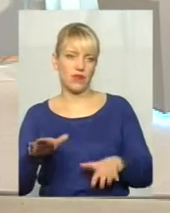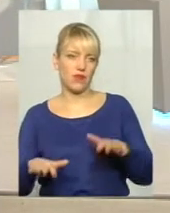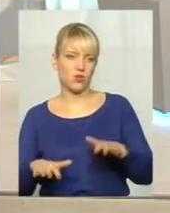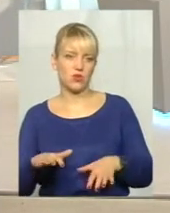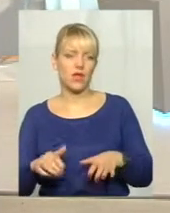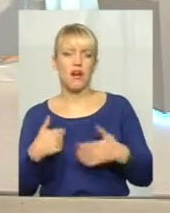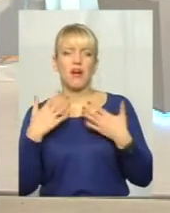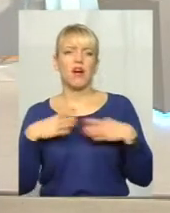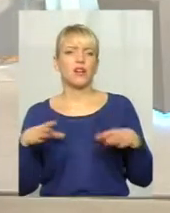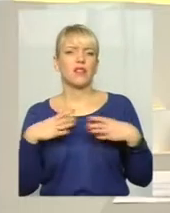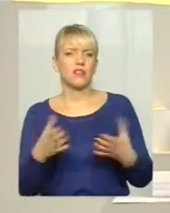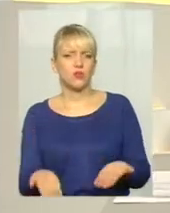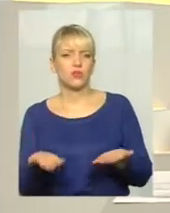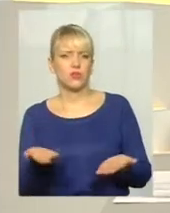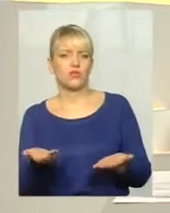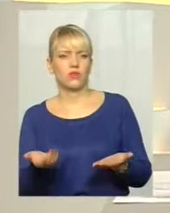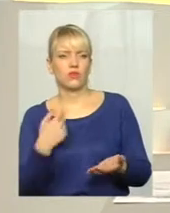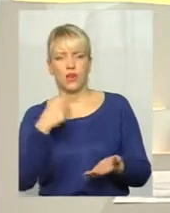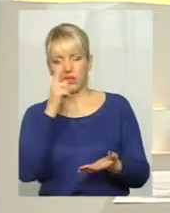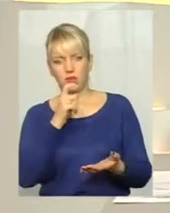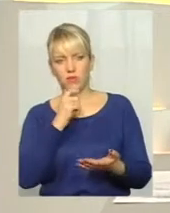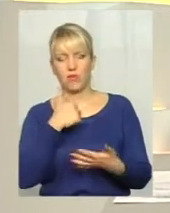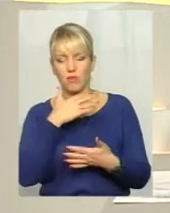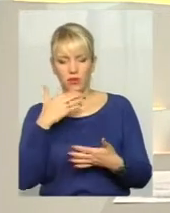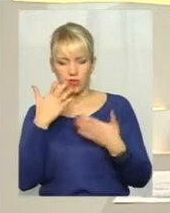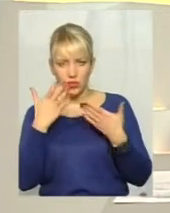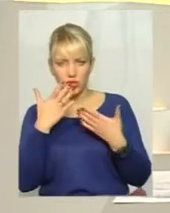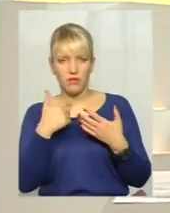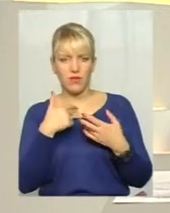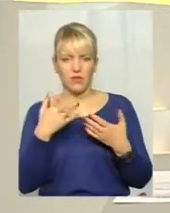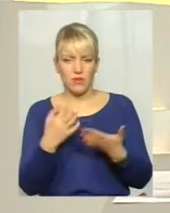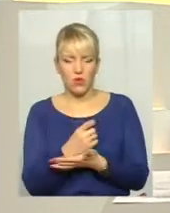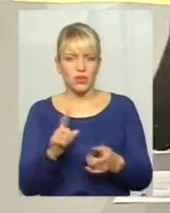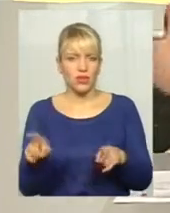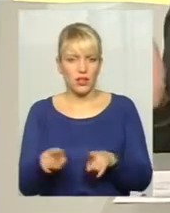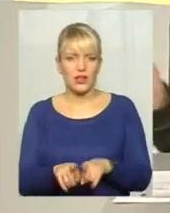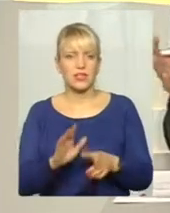тоді? От я не розумію, тому що багато читав на цю тему, ну, виходить така ситуація,